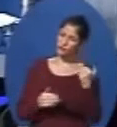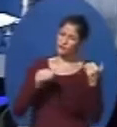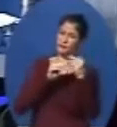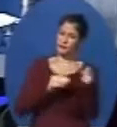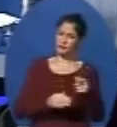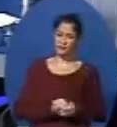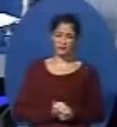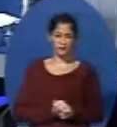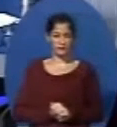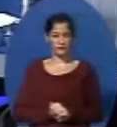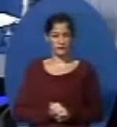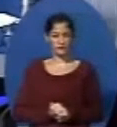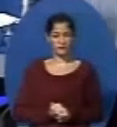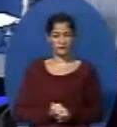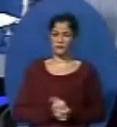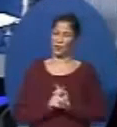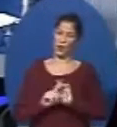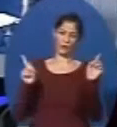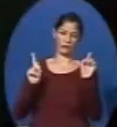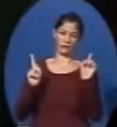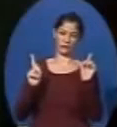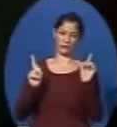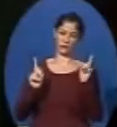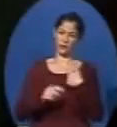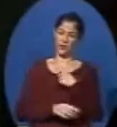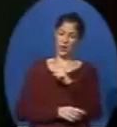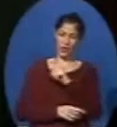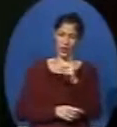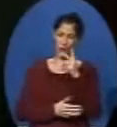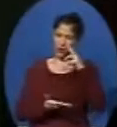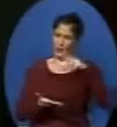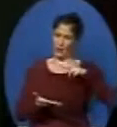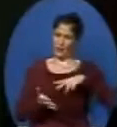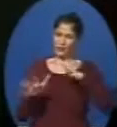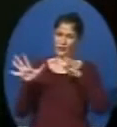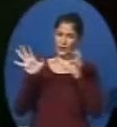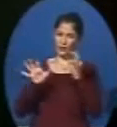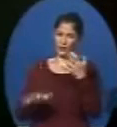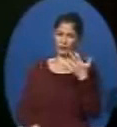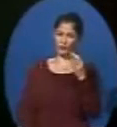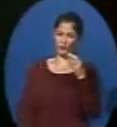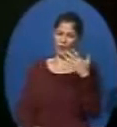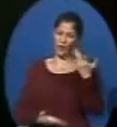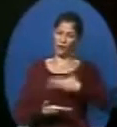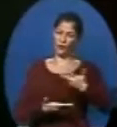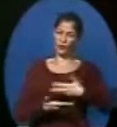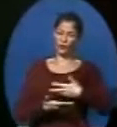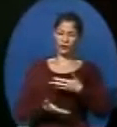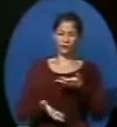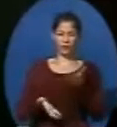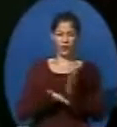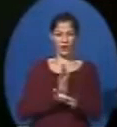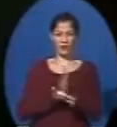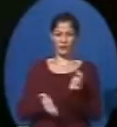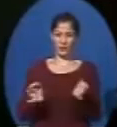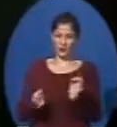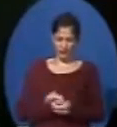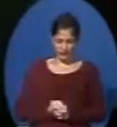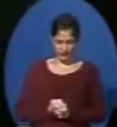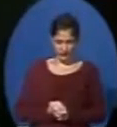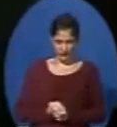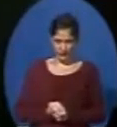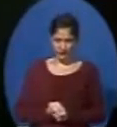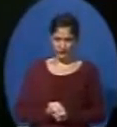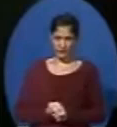הפרקליטות זאת אומרת. לא, א', לא קראתי את כל 950 עמודי פסק הדין. מעבר לזה, אני לא